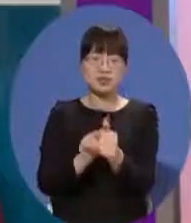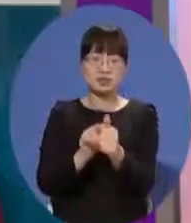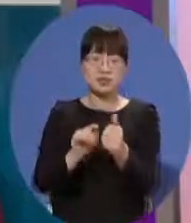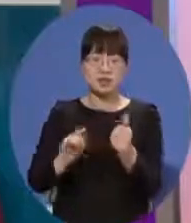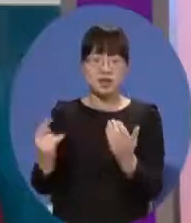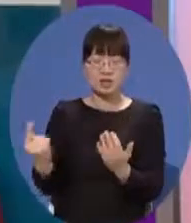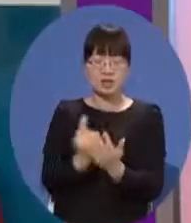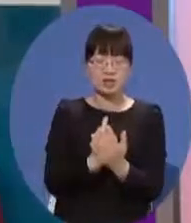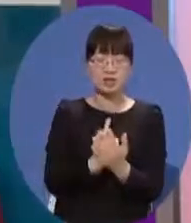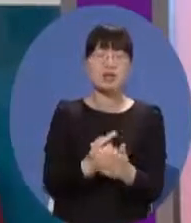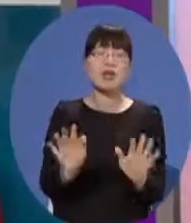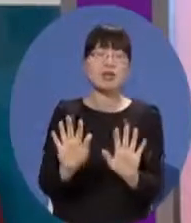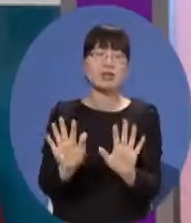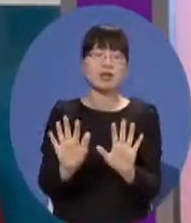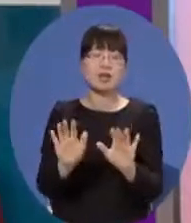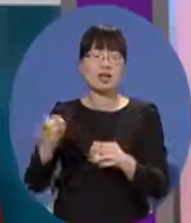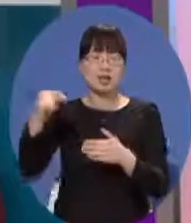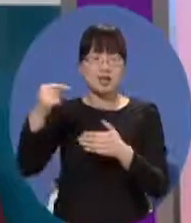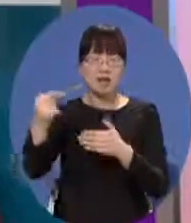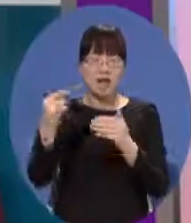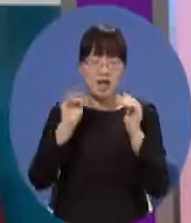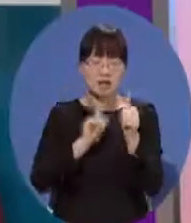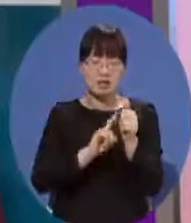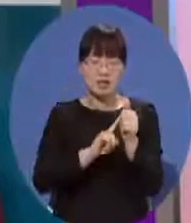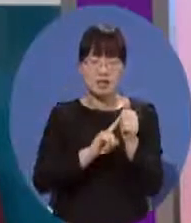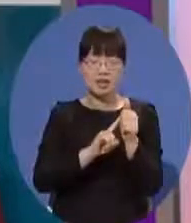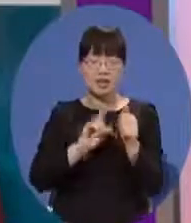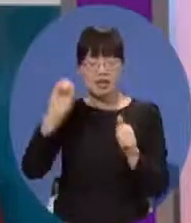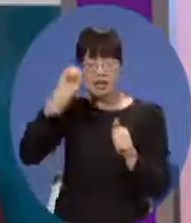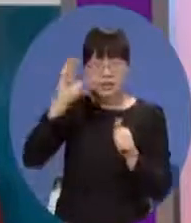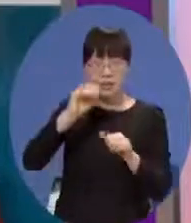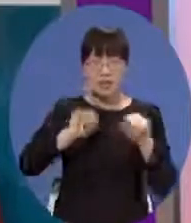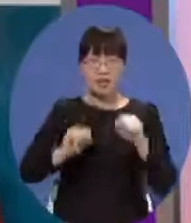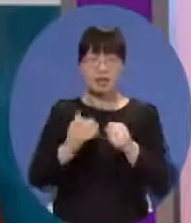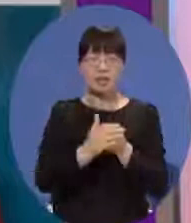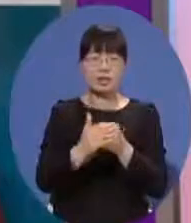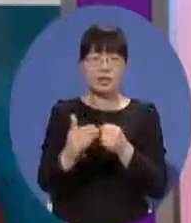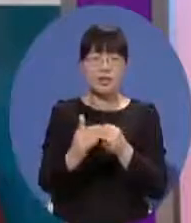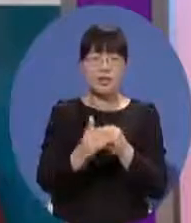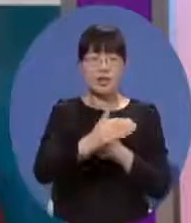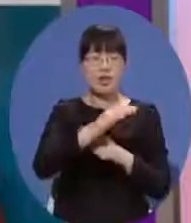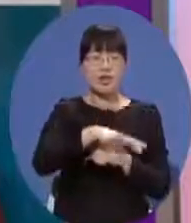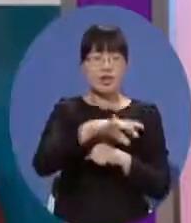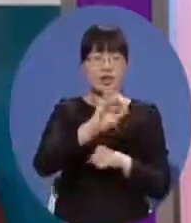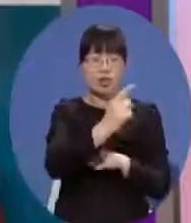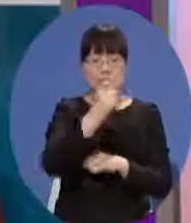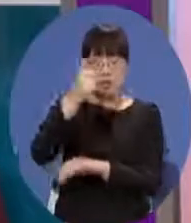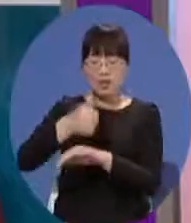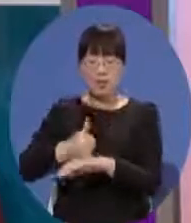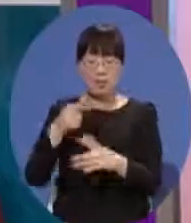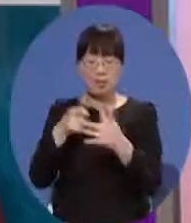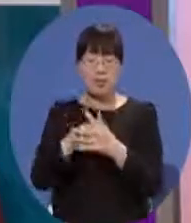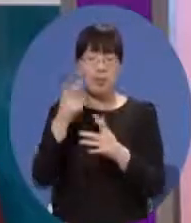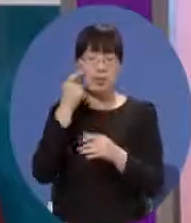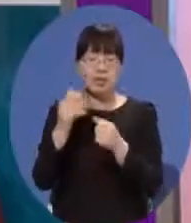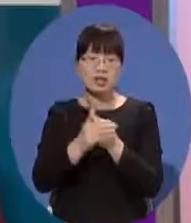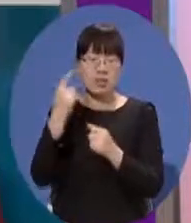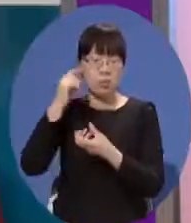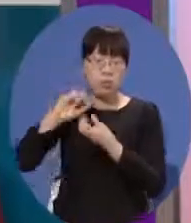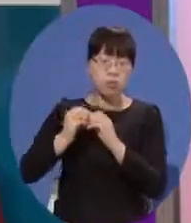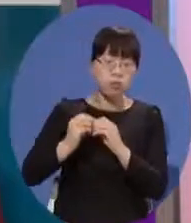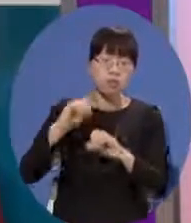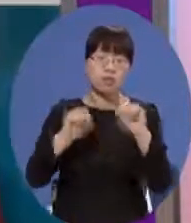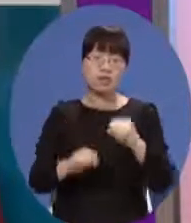놀이에 껴주지 않는 경우, 그 다음에 또 아이가 좀 충동적이어서 인과관계, 맥락 파악이 좀 잘 안 돼서 엉뚱한 행동을 하는